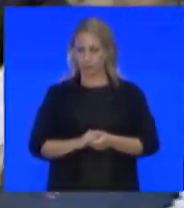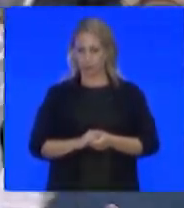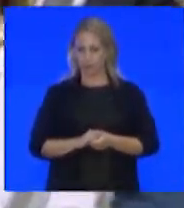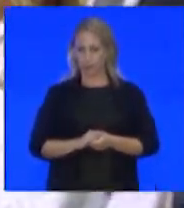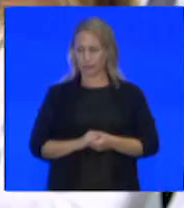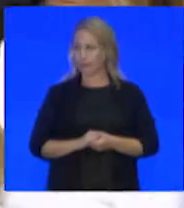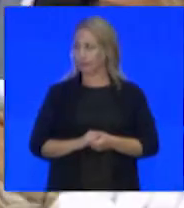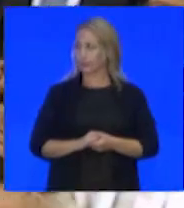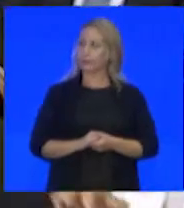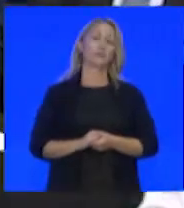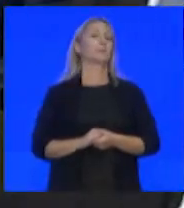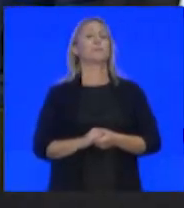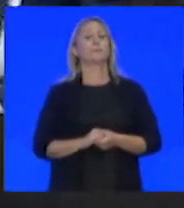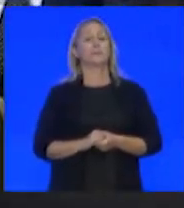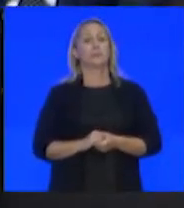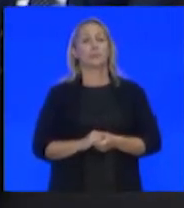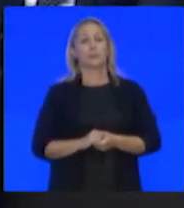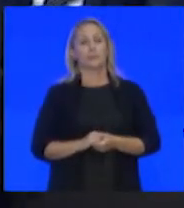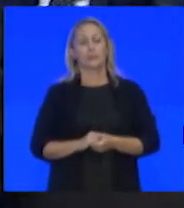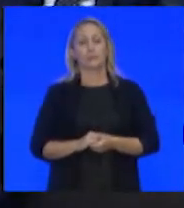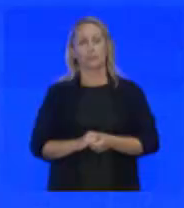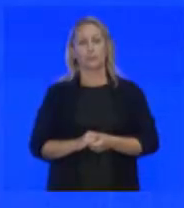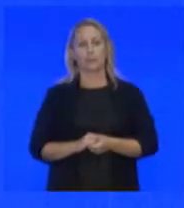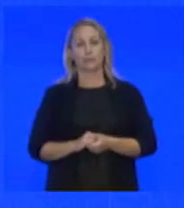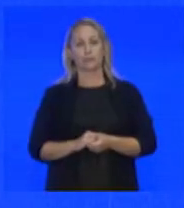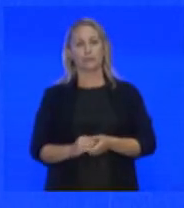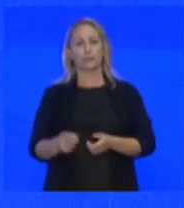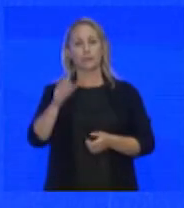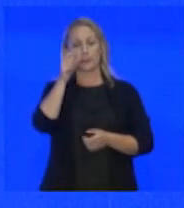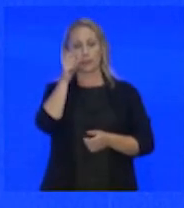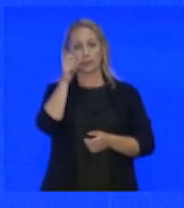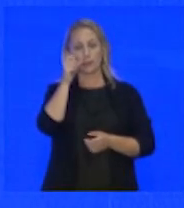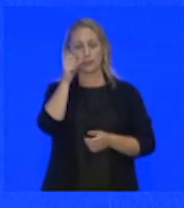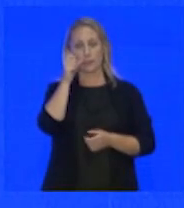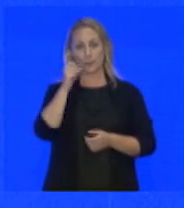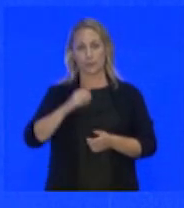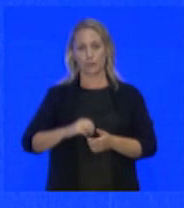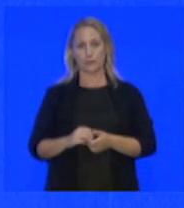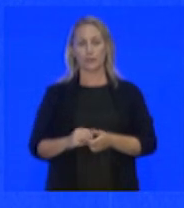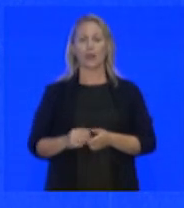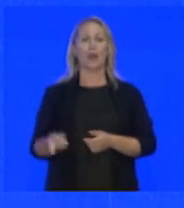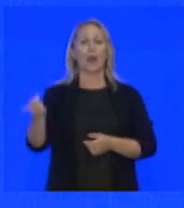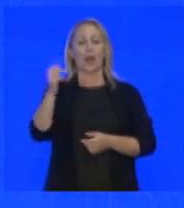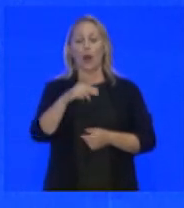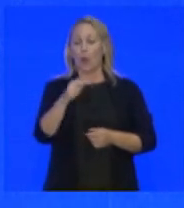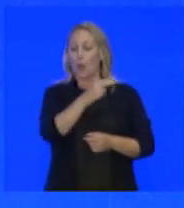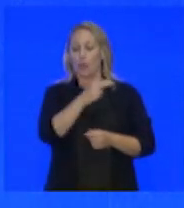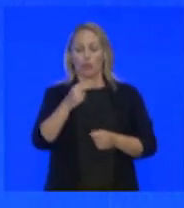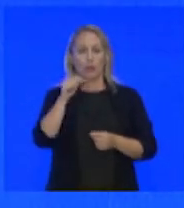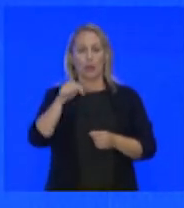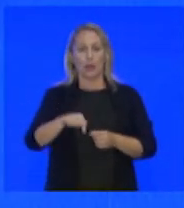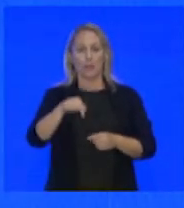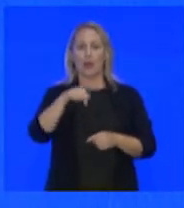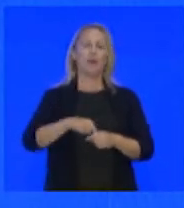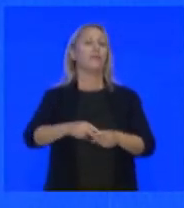Στο μέτωπο των οδικών υποδομών, βασικό στοίχημα είναι η ολοκλήρωση των κάθετων συνδέσεων